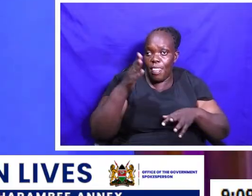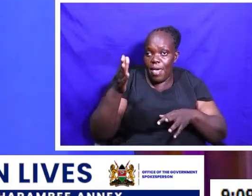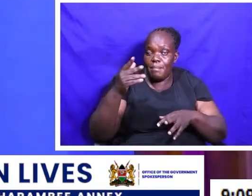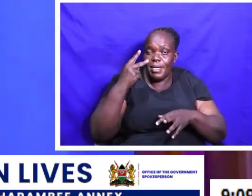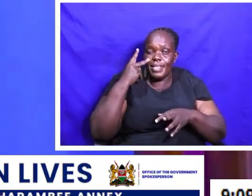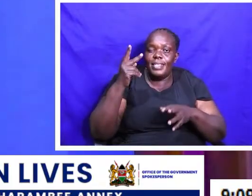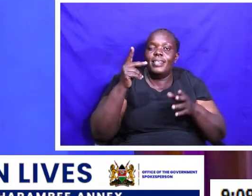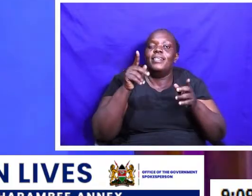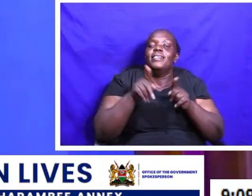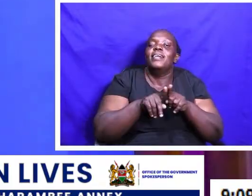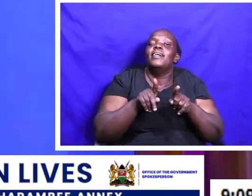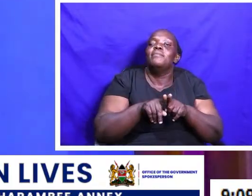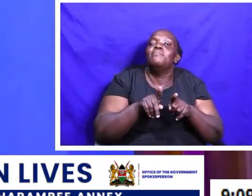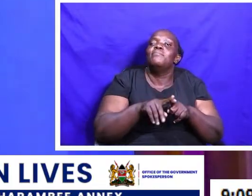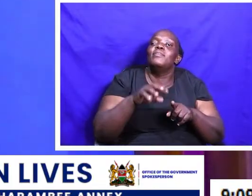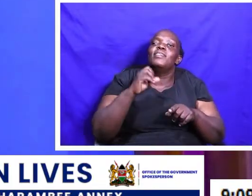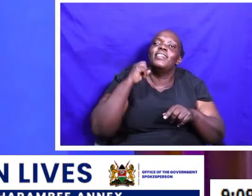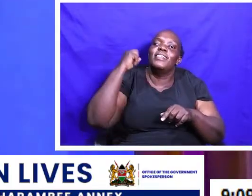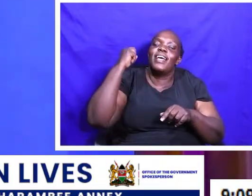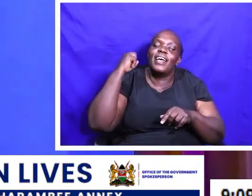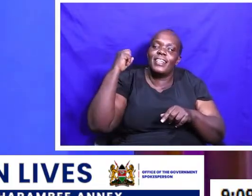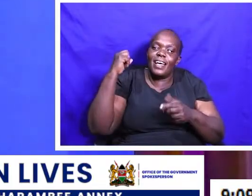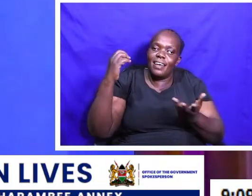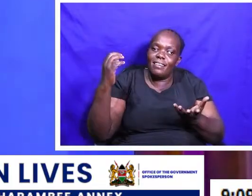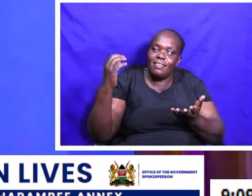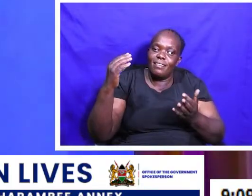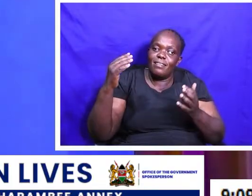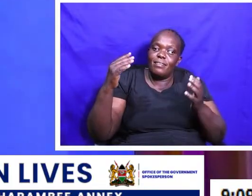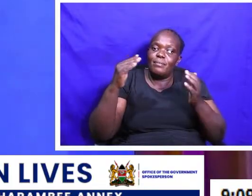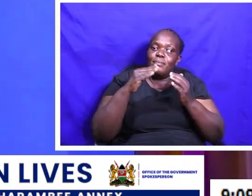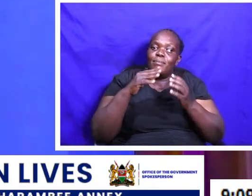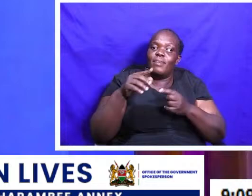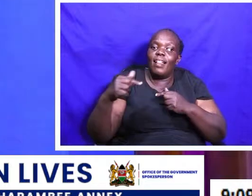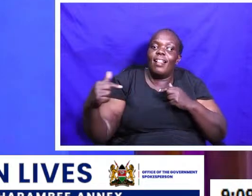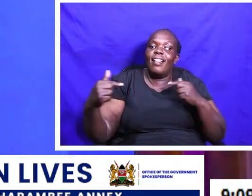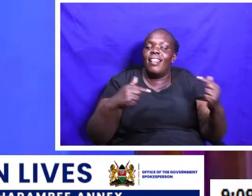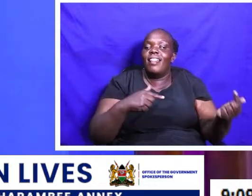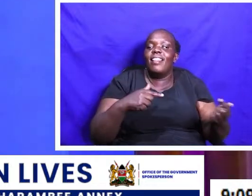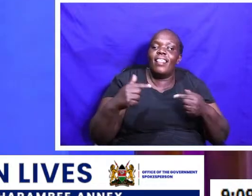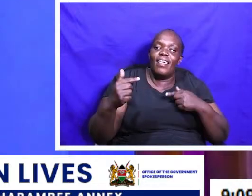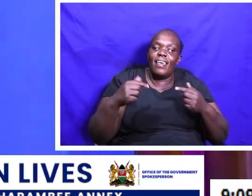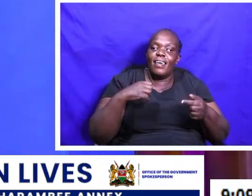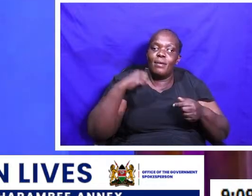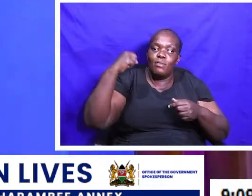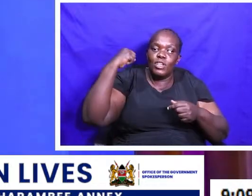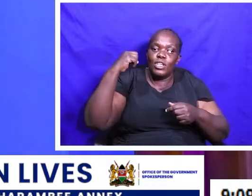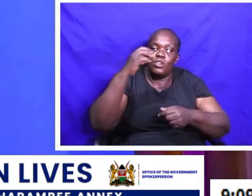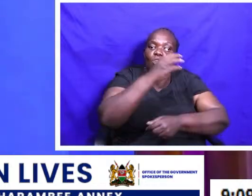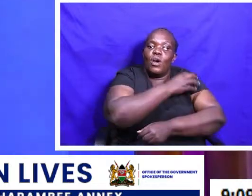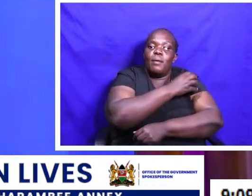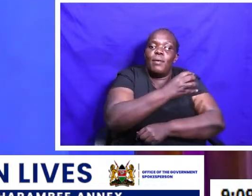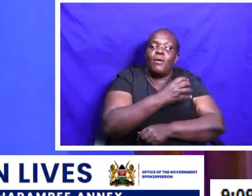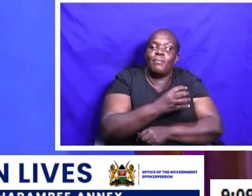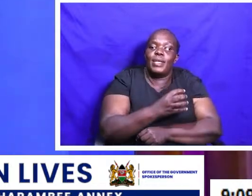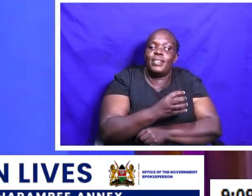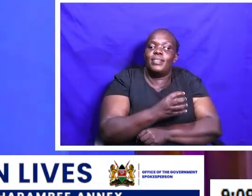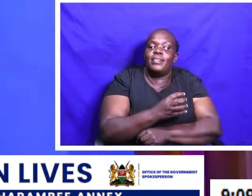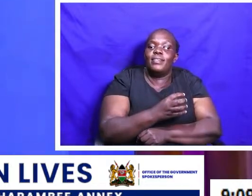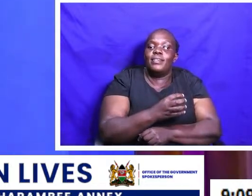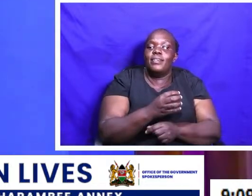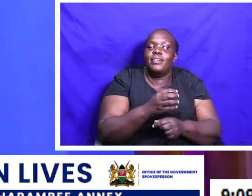nikaona siasa nini na hii vutano ya political empowerment,